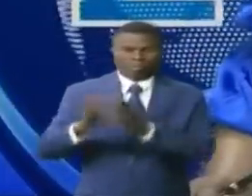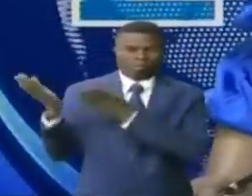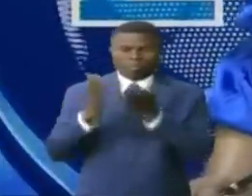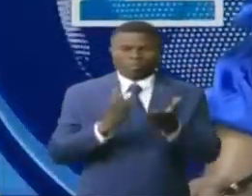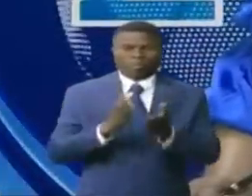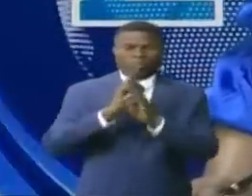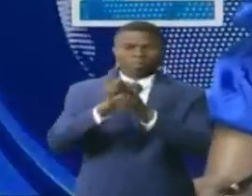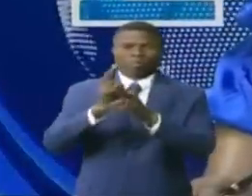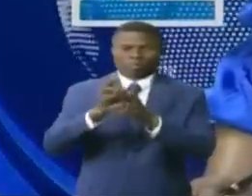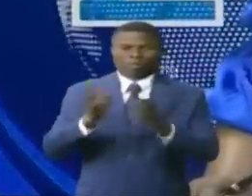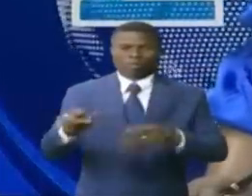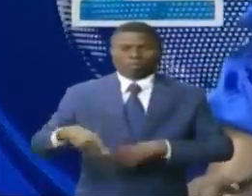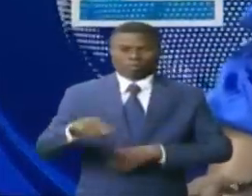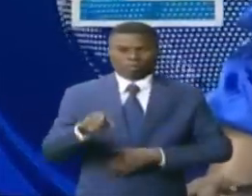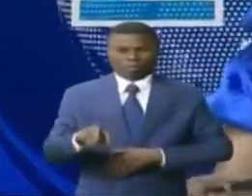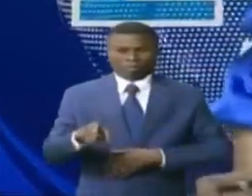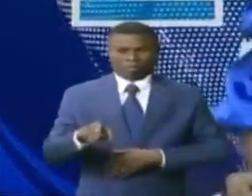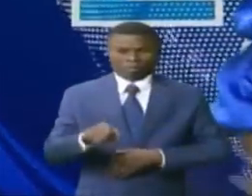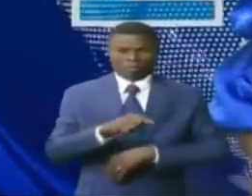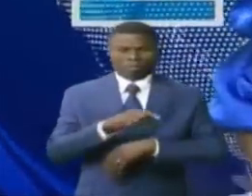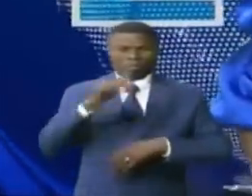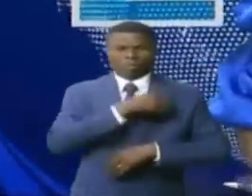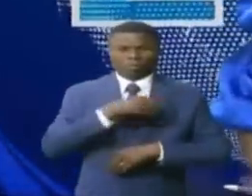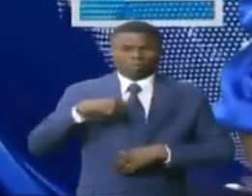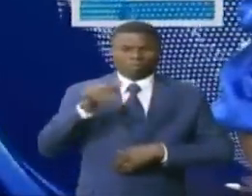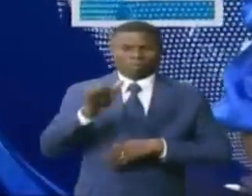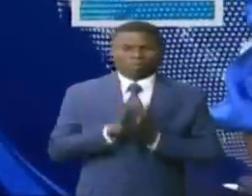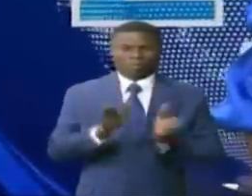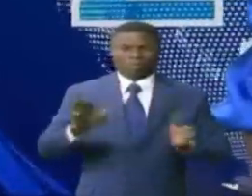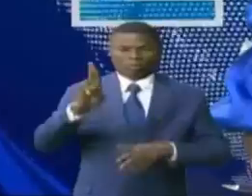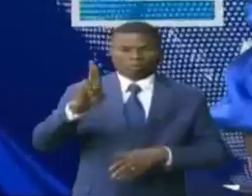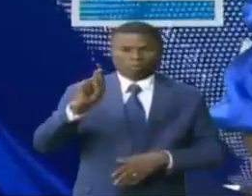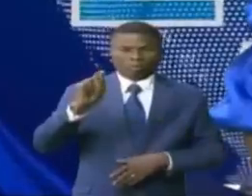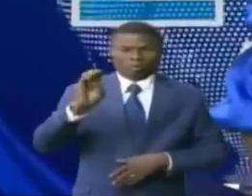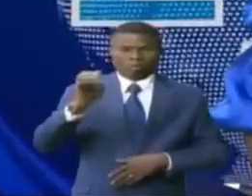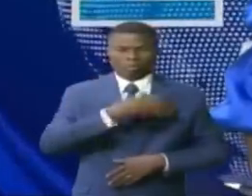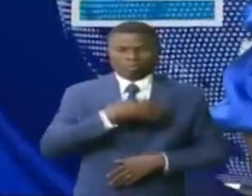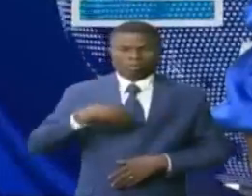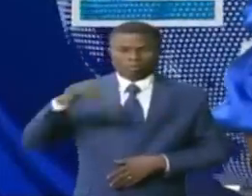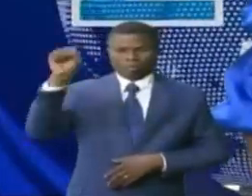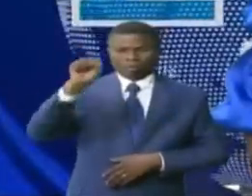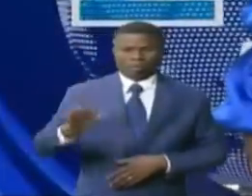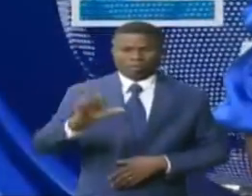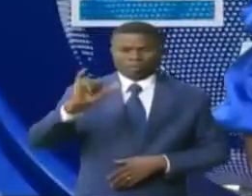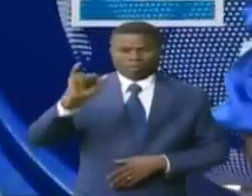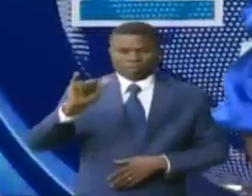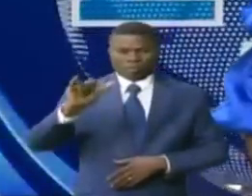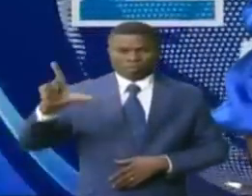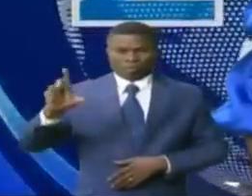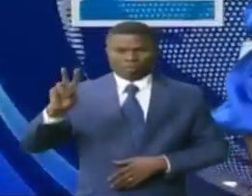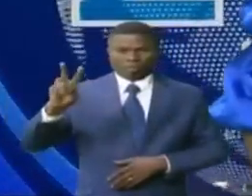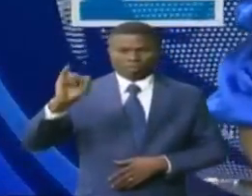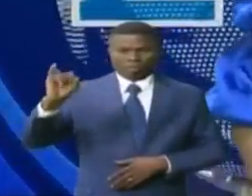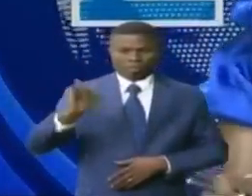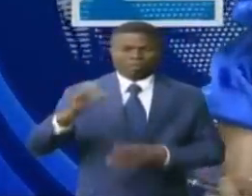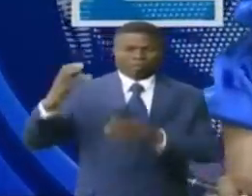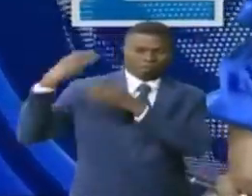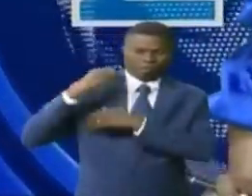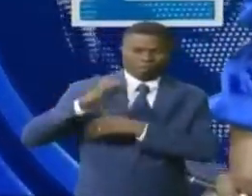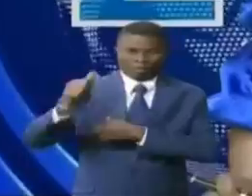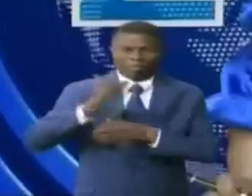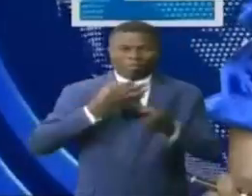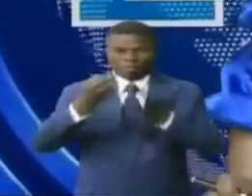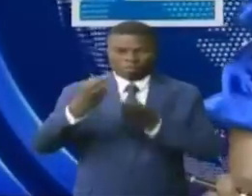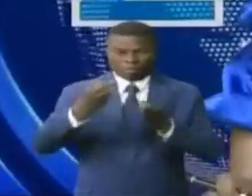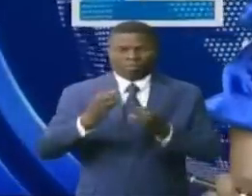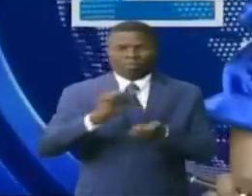de l'Assemblée provinciale. La directrice générale de l'RTNC, Sylvie Lingenimbo, s'est chargée elle-même d'en expliquer